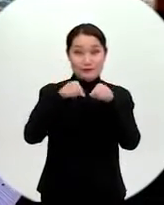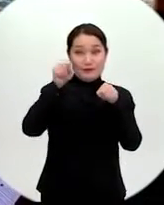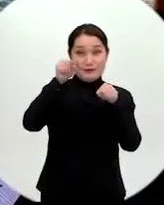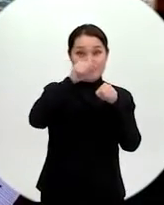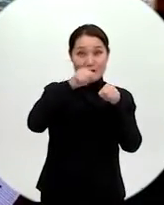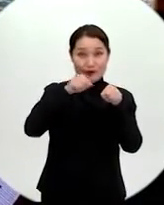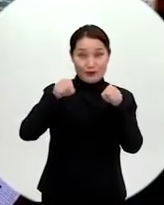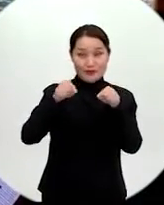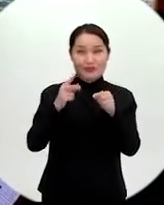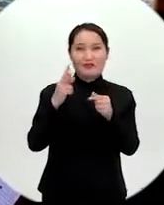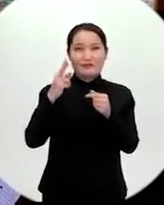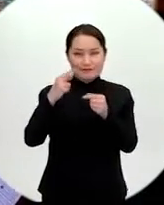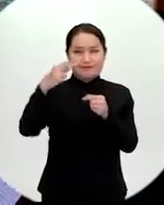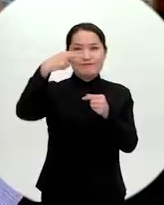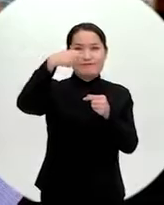зайтай